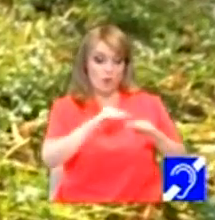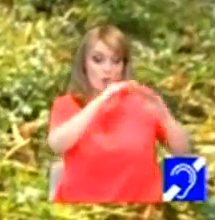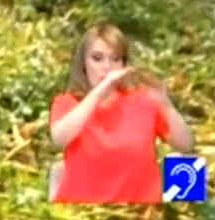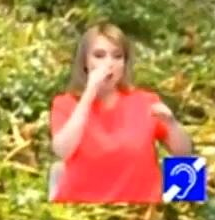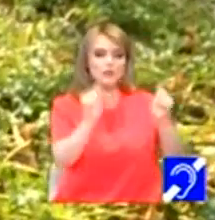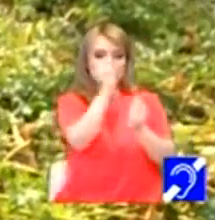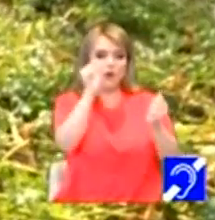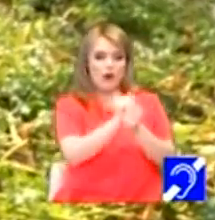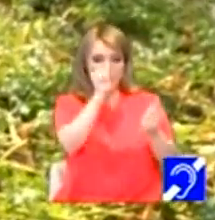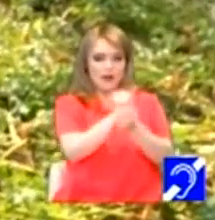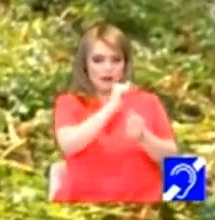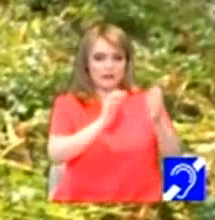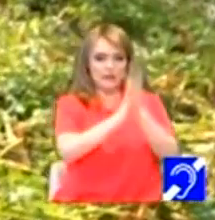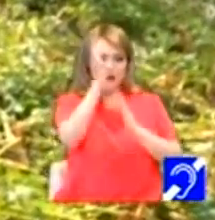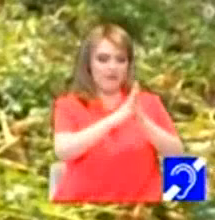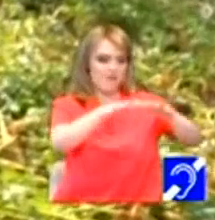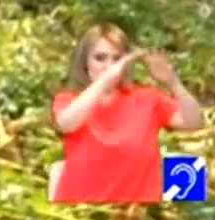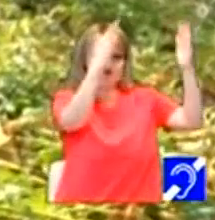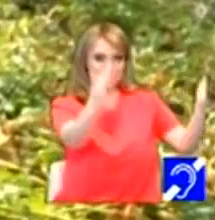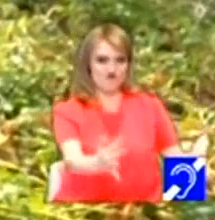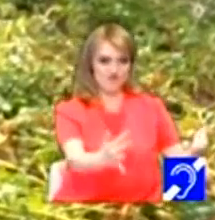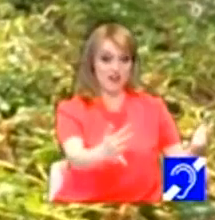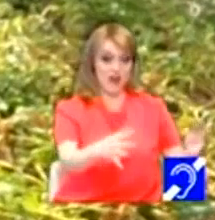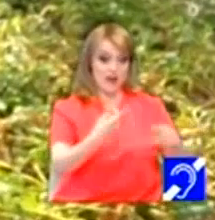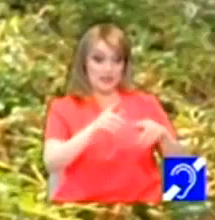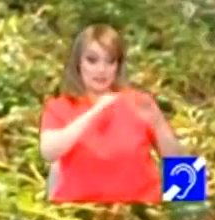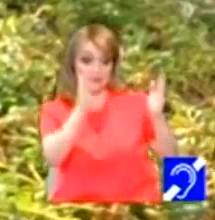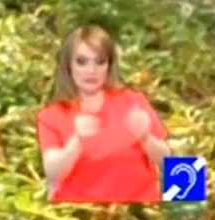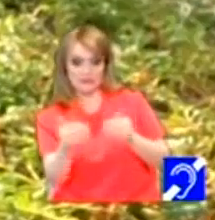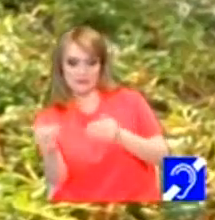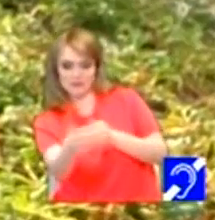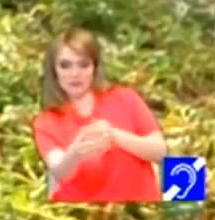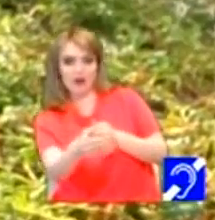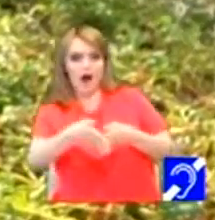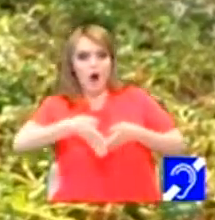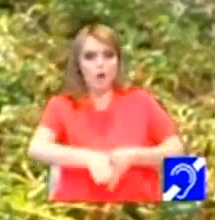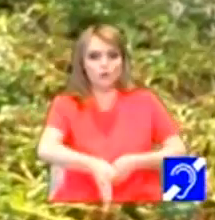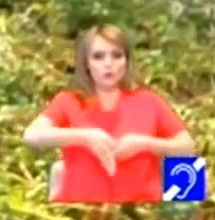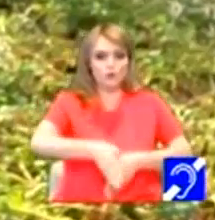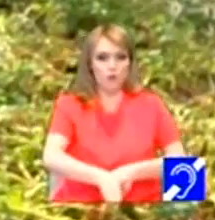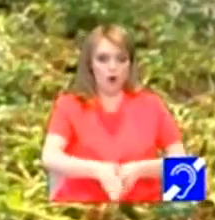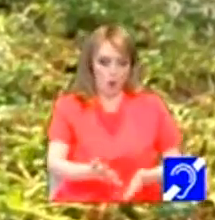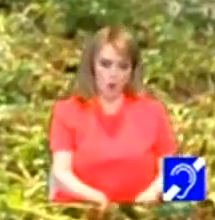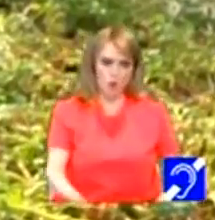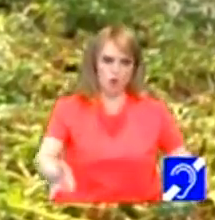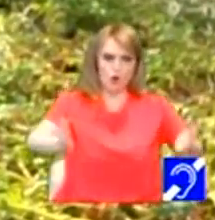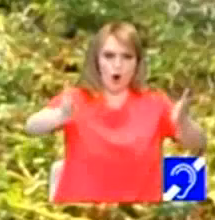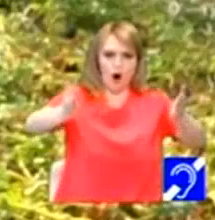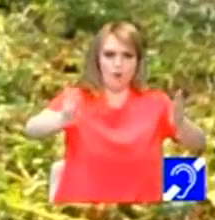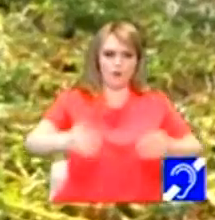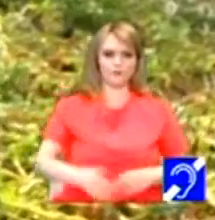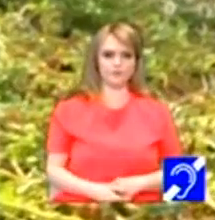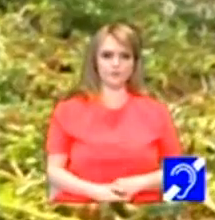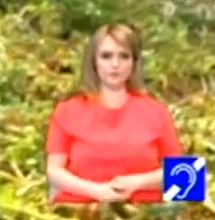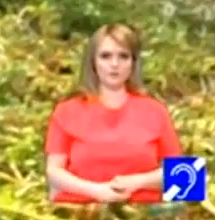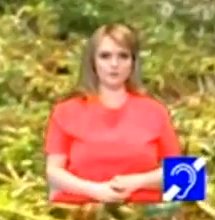paie. Și-o dat căchița și-a înlătă și-o săpat lângă rădășină zarzarului. O groapă, uite așa,